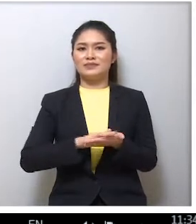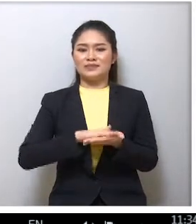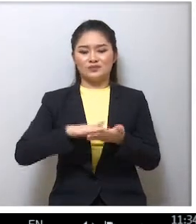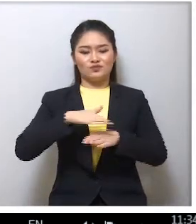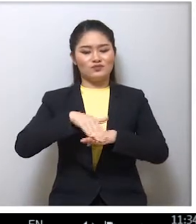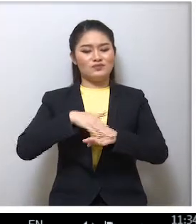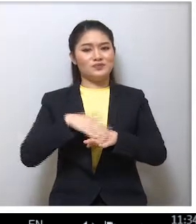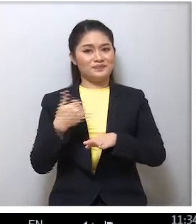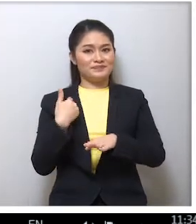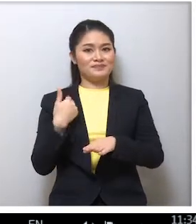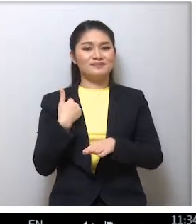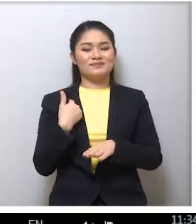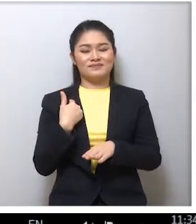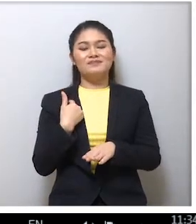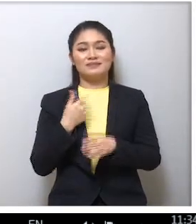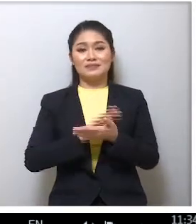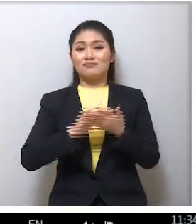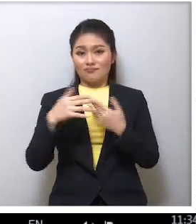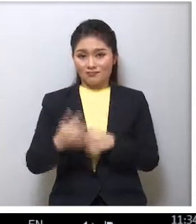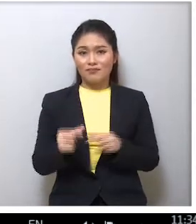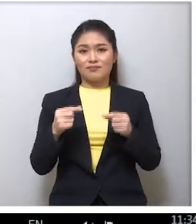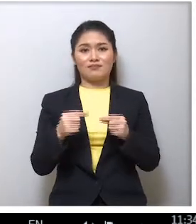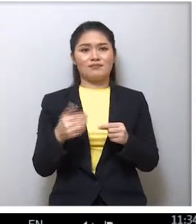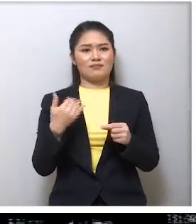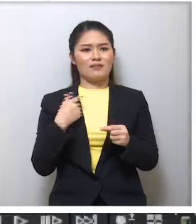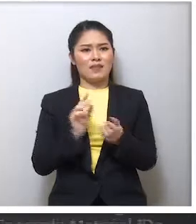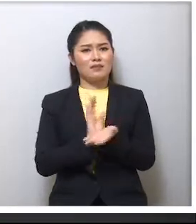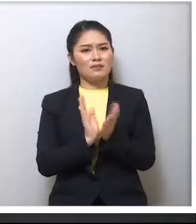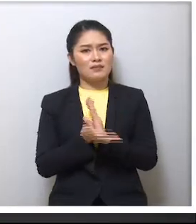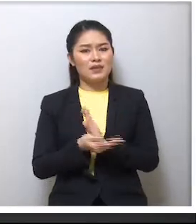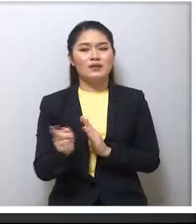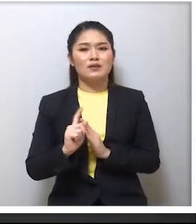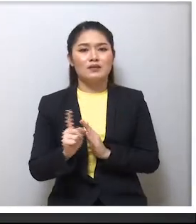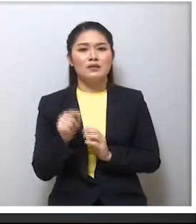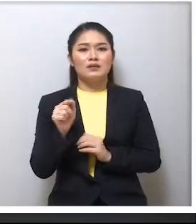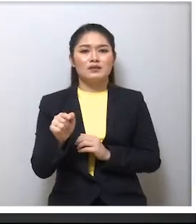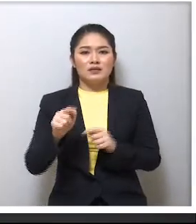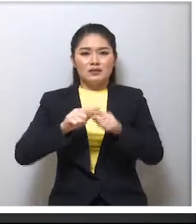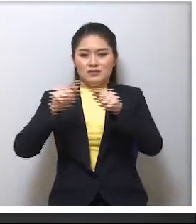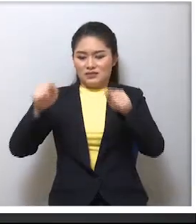ทีพอมีพื้นผิวปั๊บสิ่งที่เราจะปรับก็คือ